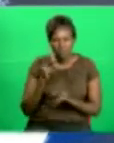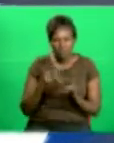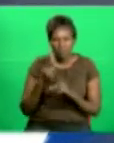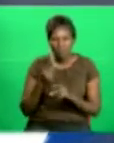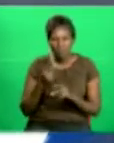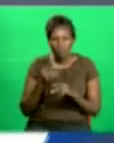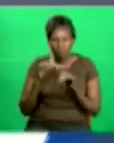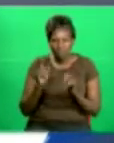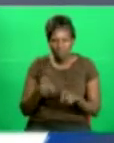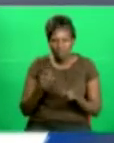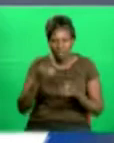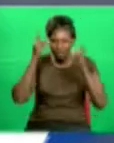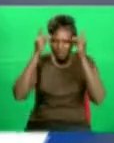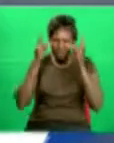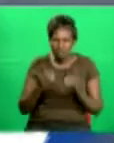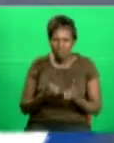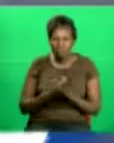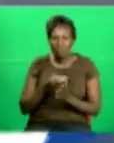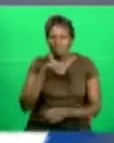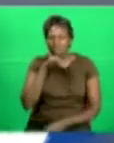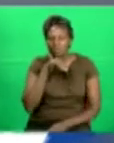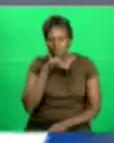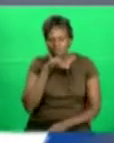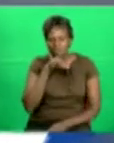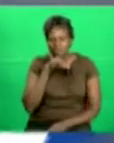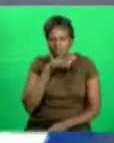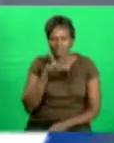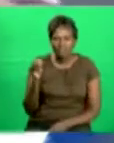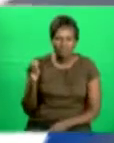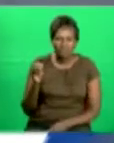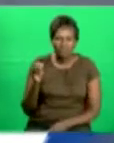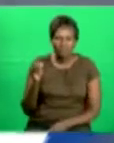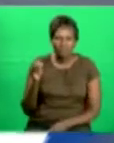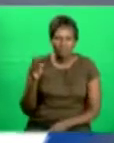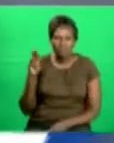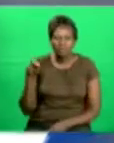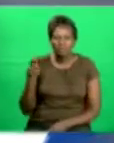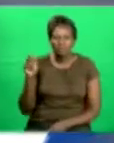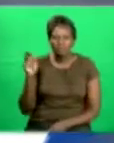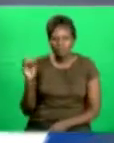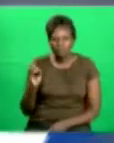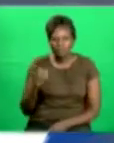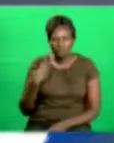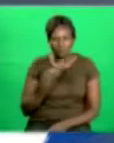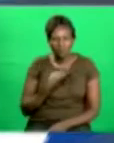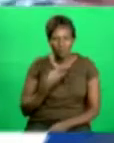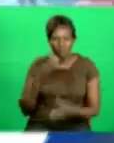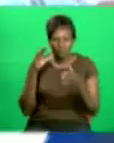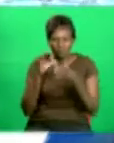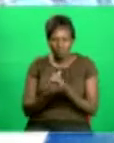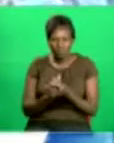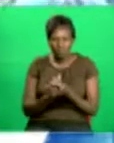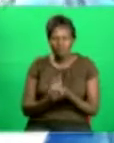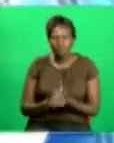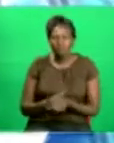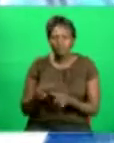lazima wakate kauli ni ndugu zetu Raila na Isaac Ruto. Nakubaliane mmoja wao. Sisi tutamuunga mkono.